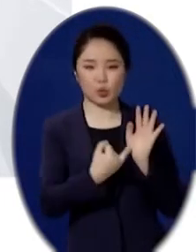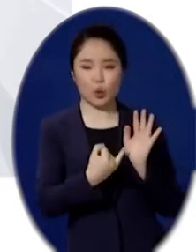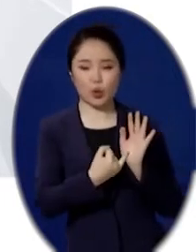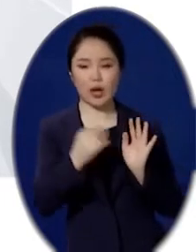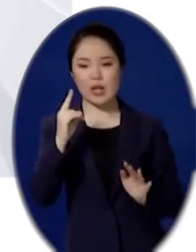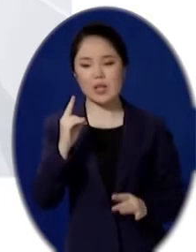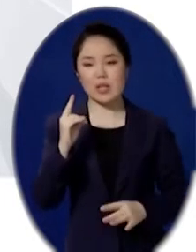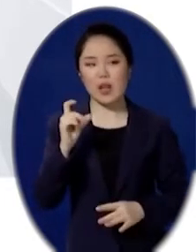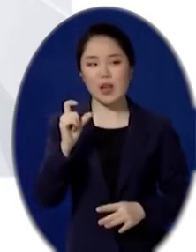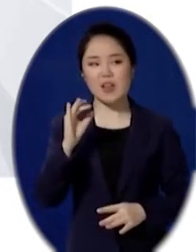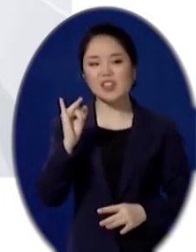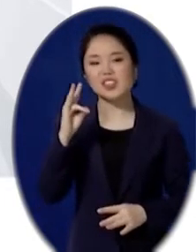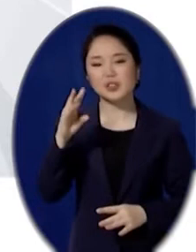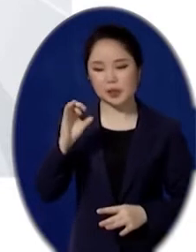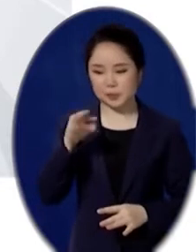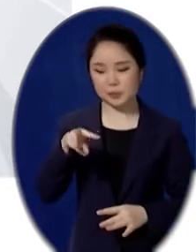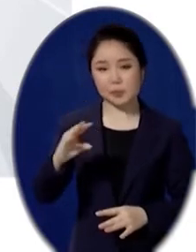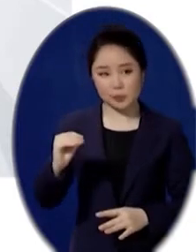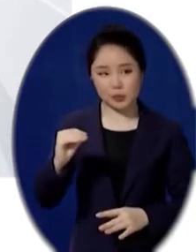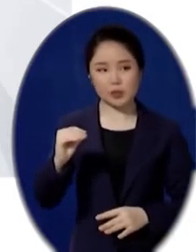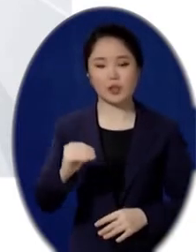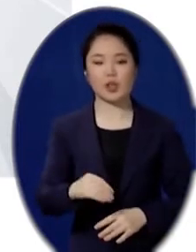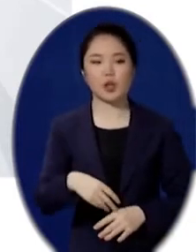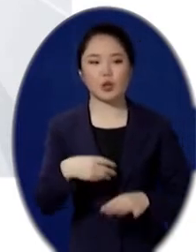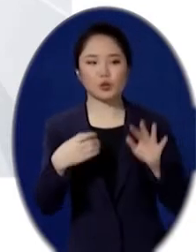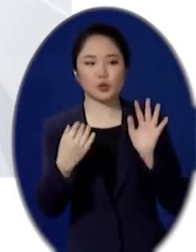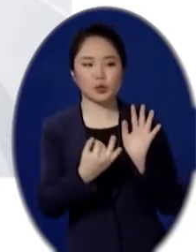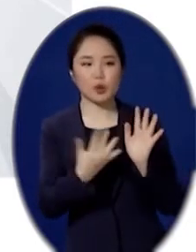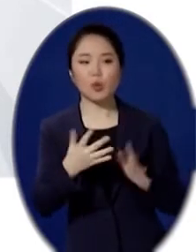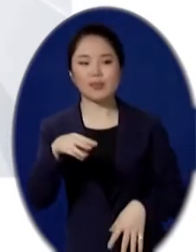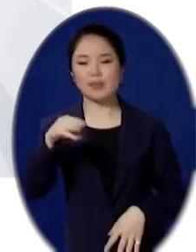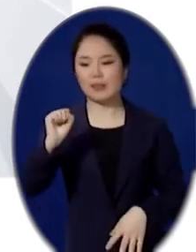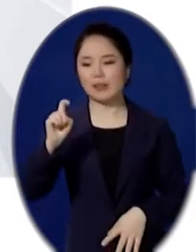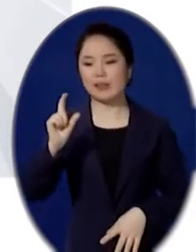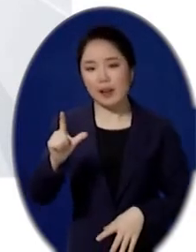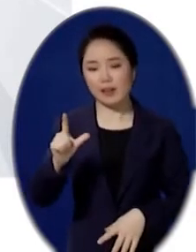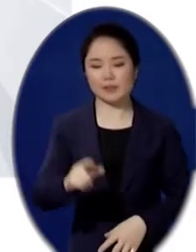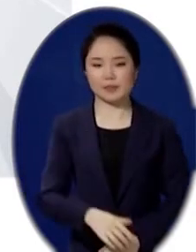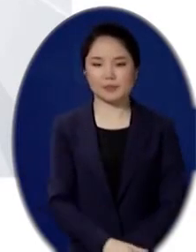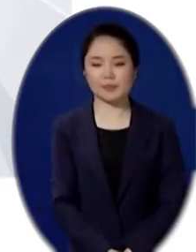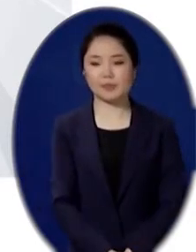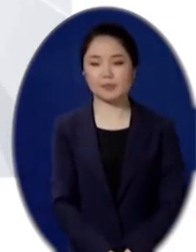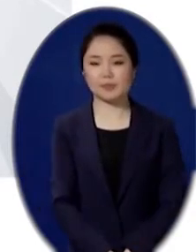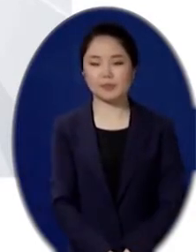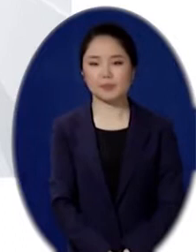Дараагийнх нь эмж. Тэгээд тах байсан бахнэ.